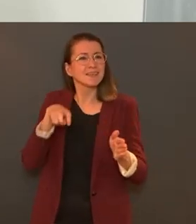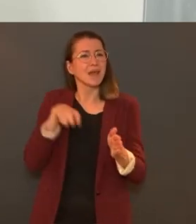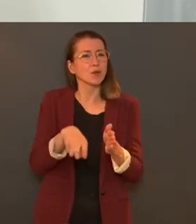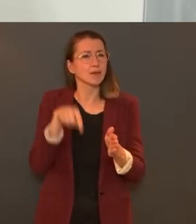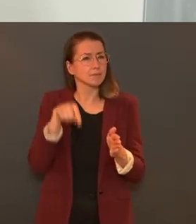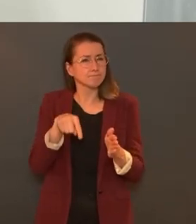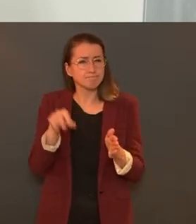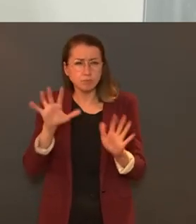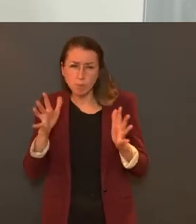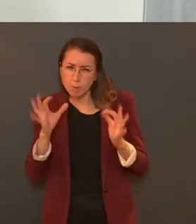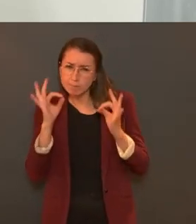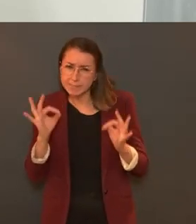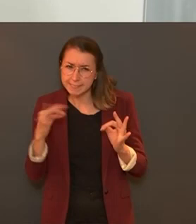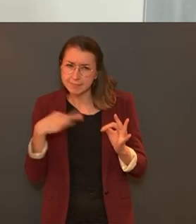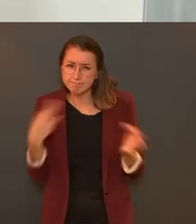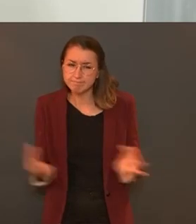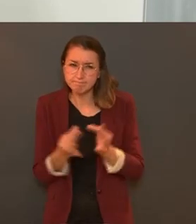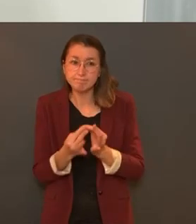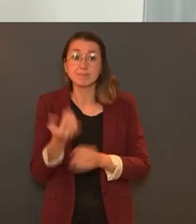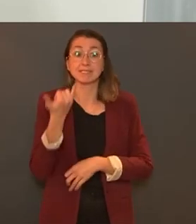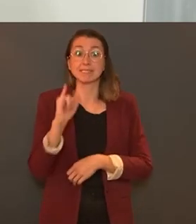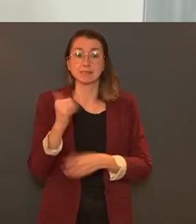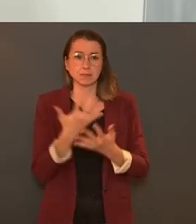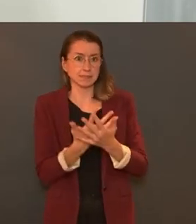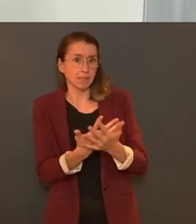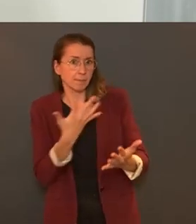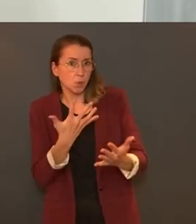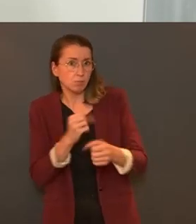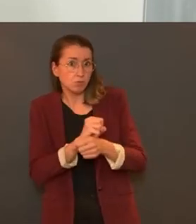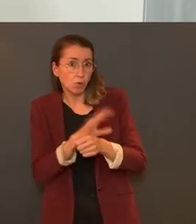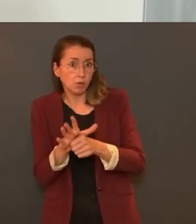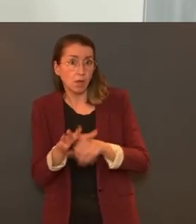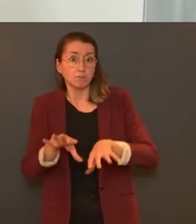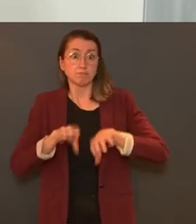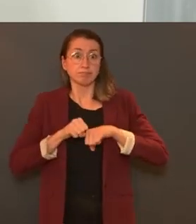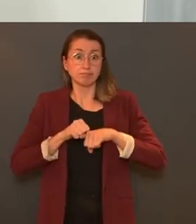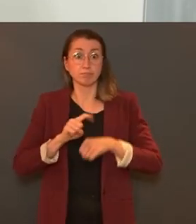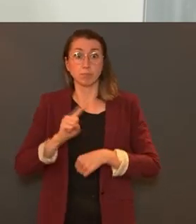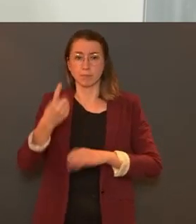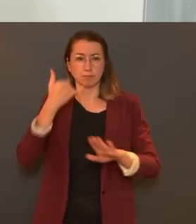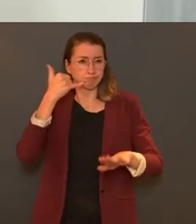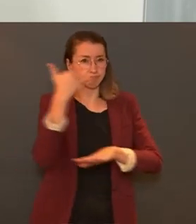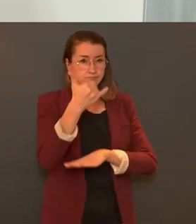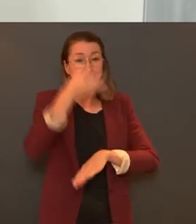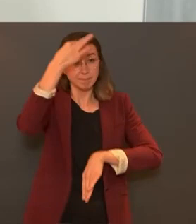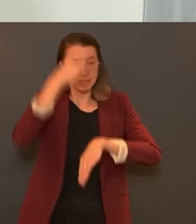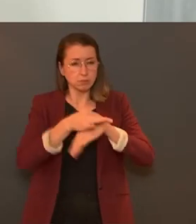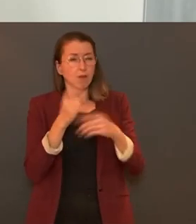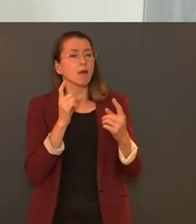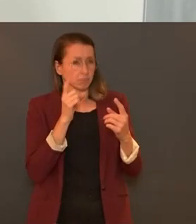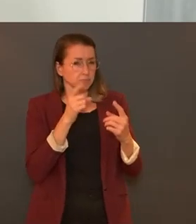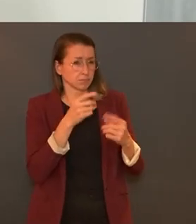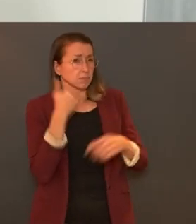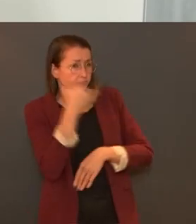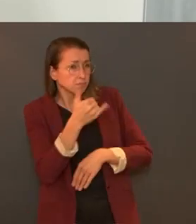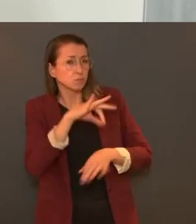prenez évidemment contact immédiatement avec votre médecin qui vous isolera immédiatement pour 7 jours. Et vous devrez